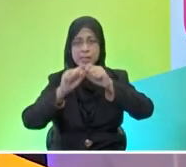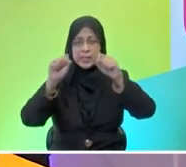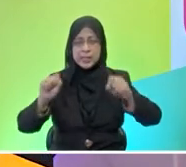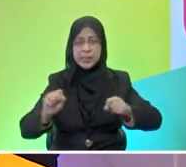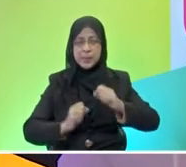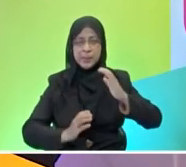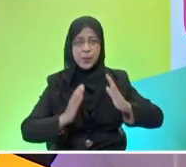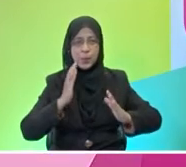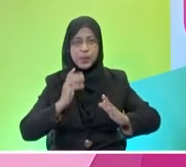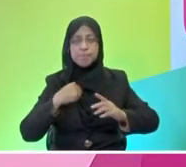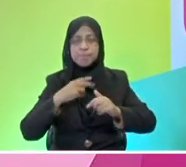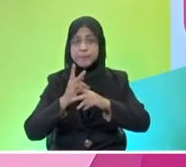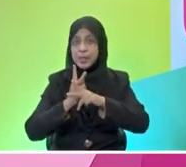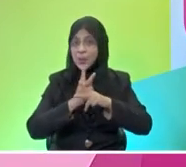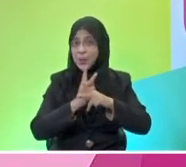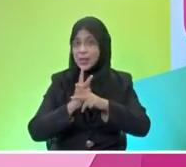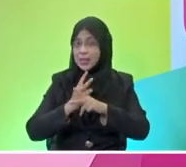mempunyai kawalan